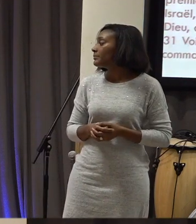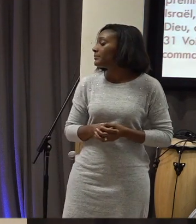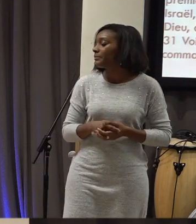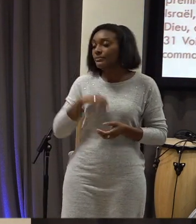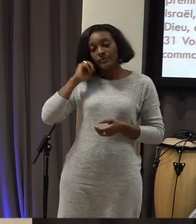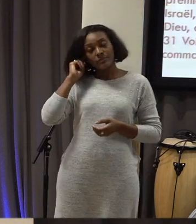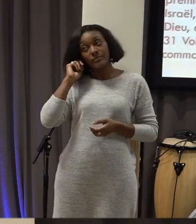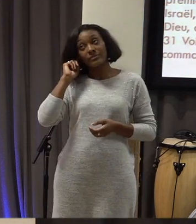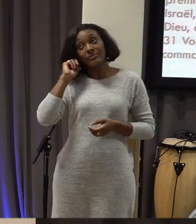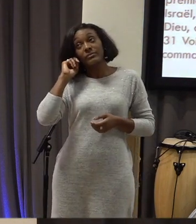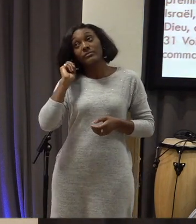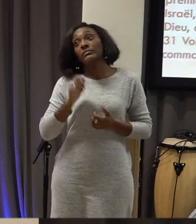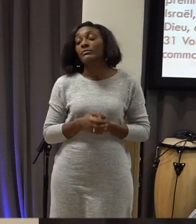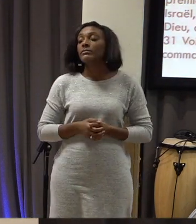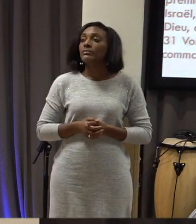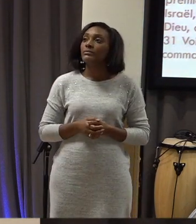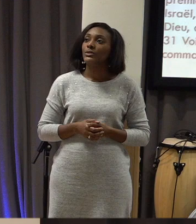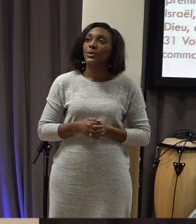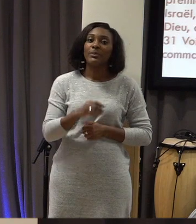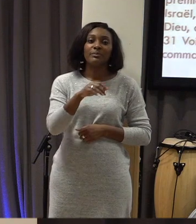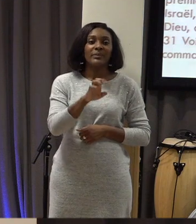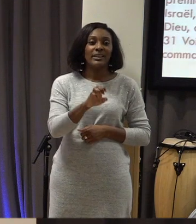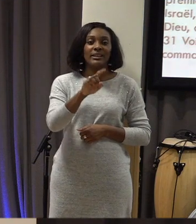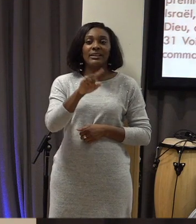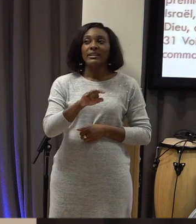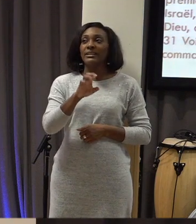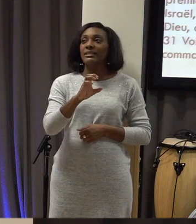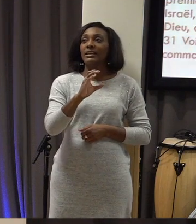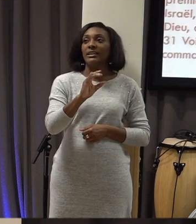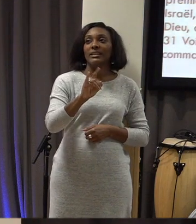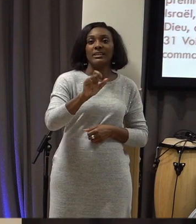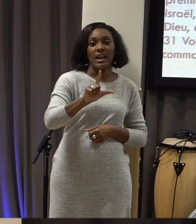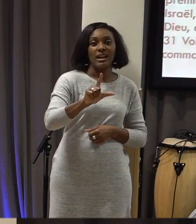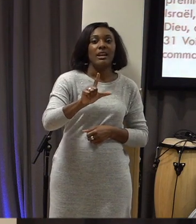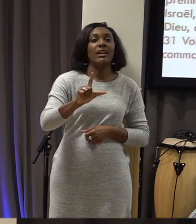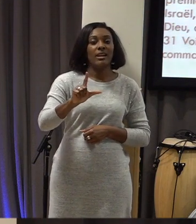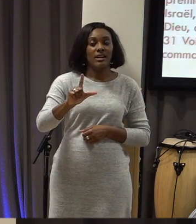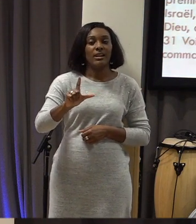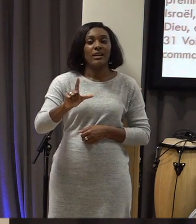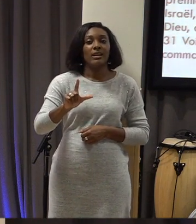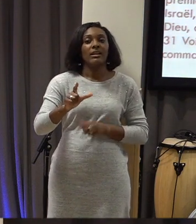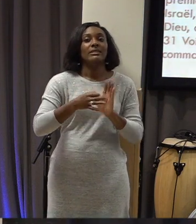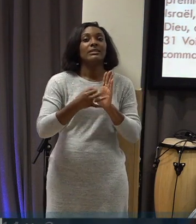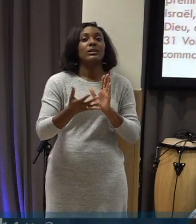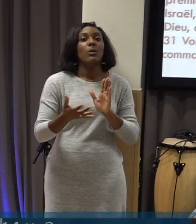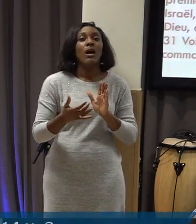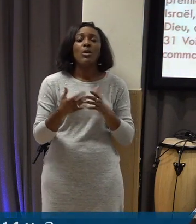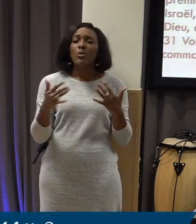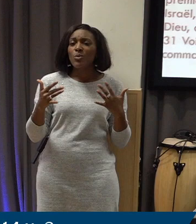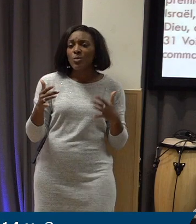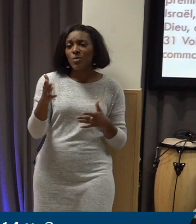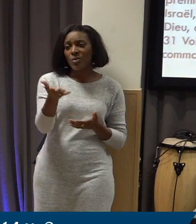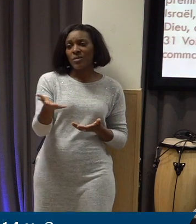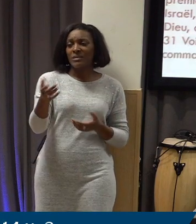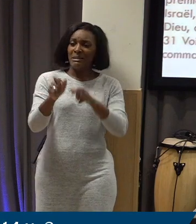Dans le livre d'Ézéchiel, il est dit « Fils de l'homme, ces gens-là portent leurs idoles dans leur cœur